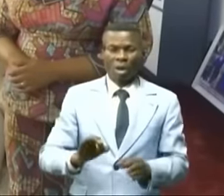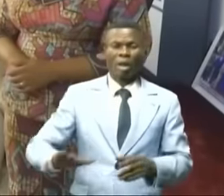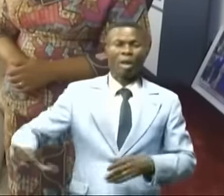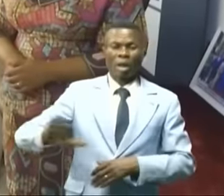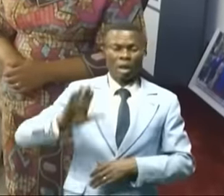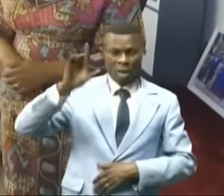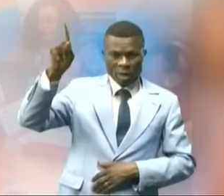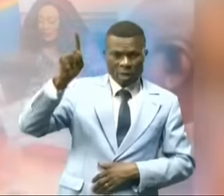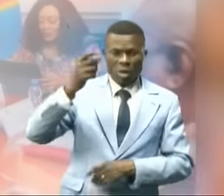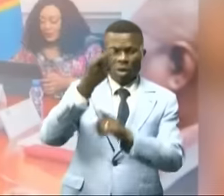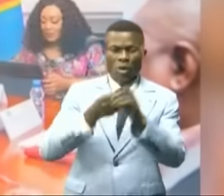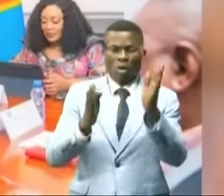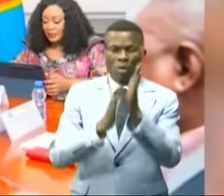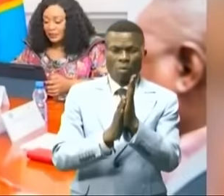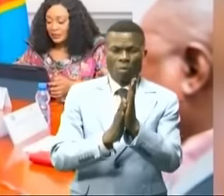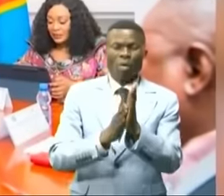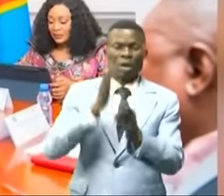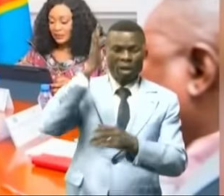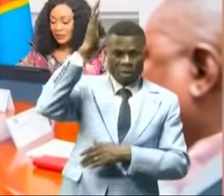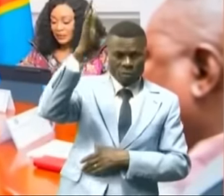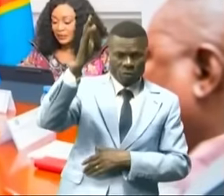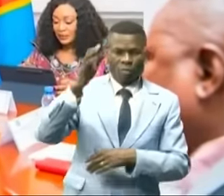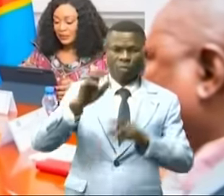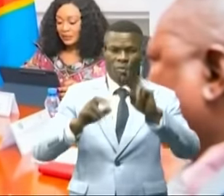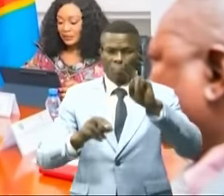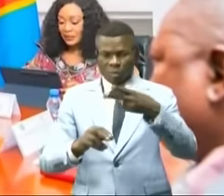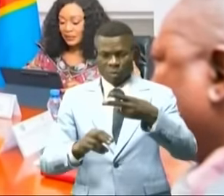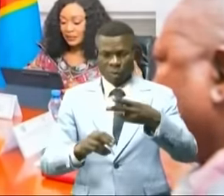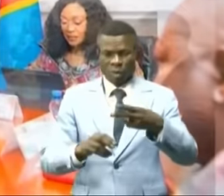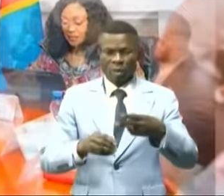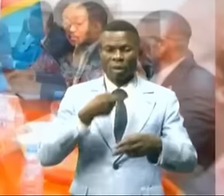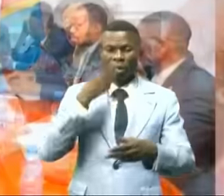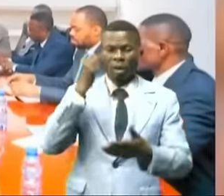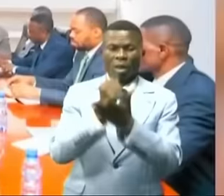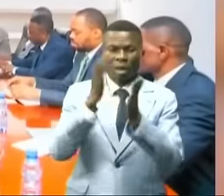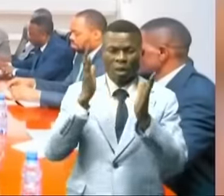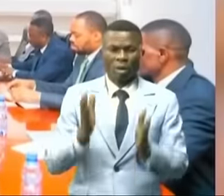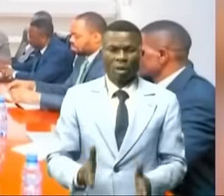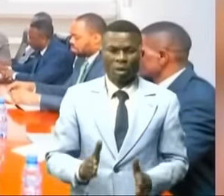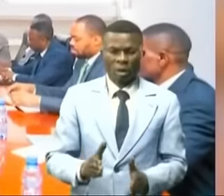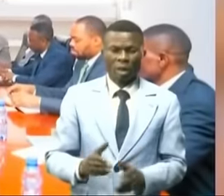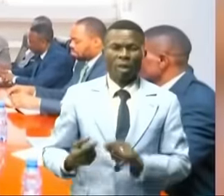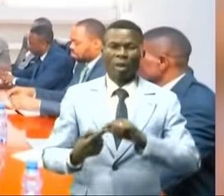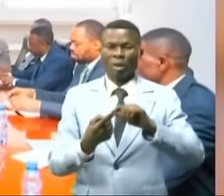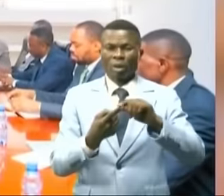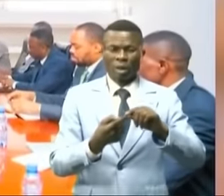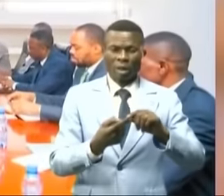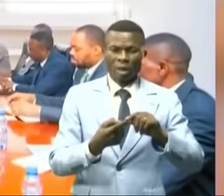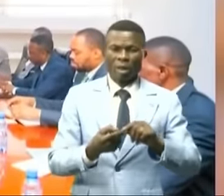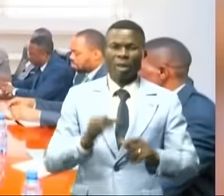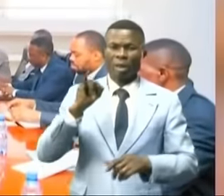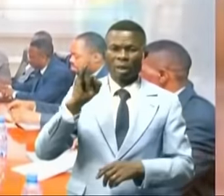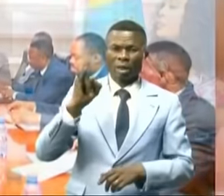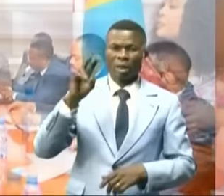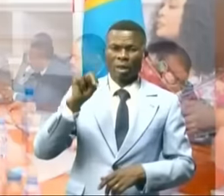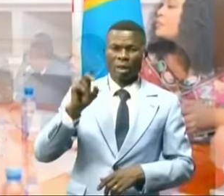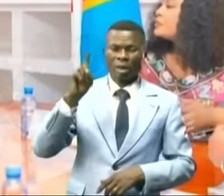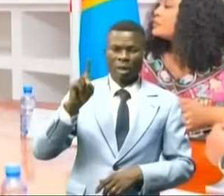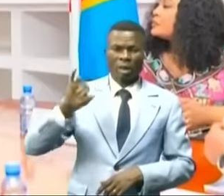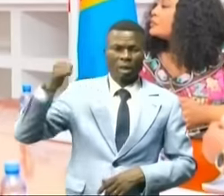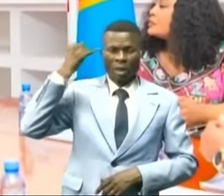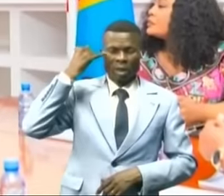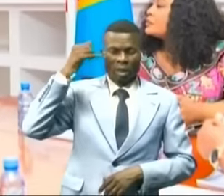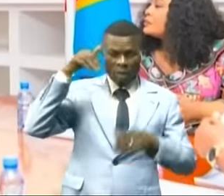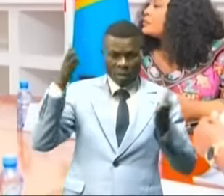Indonésie-Afrique en septembre prochain. En dernier lieu, Ogawa Hidetoshi, ambassadeur extraordinaire et plénipotentiaire du Japon en